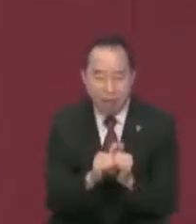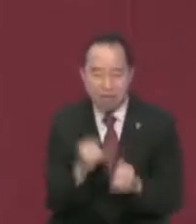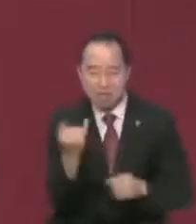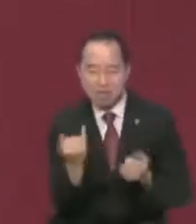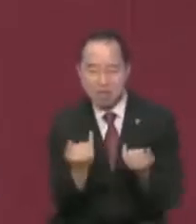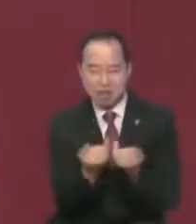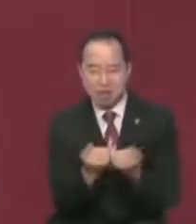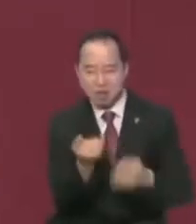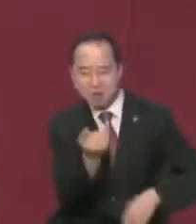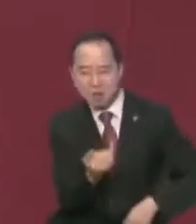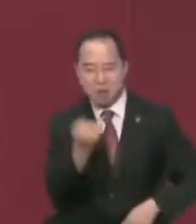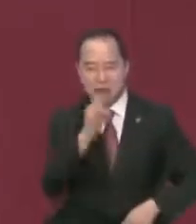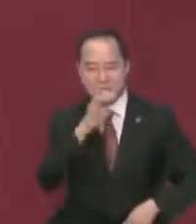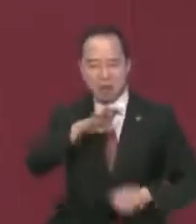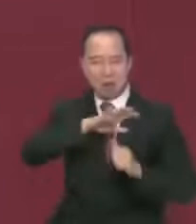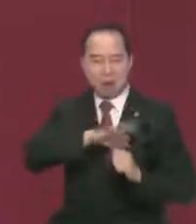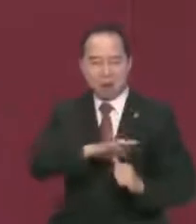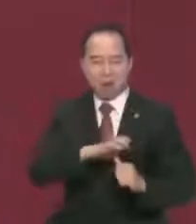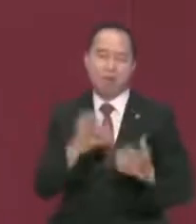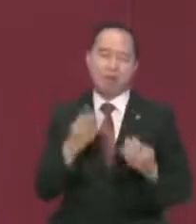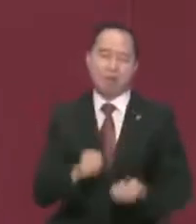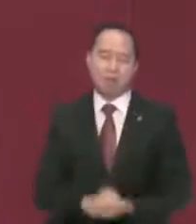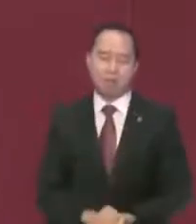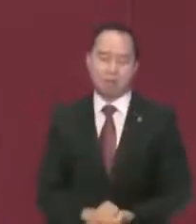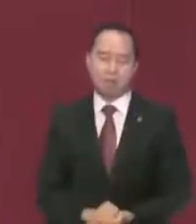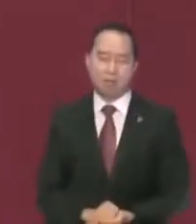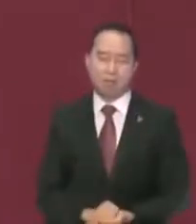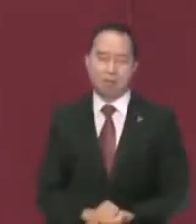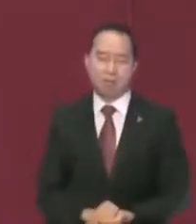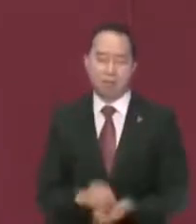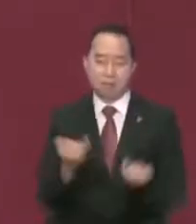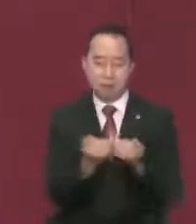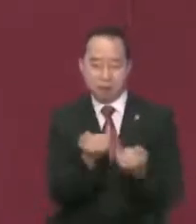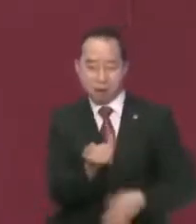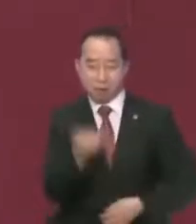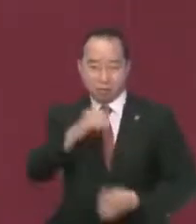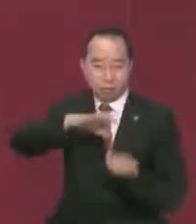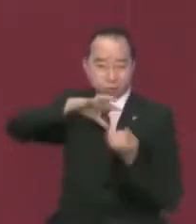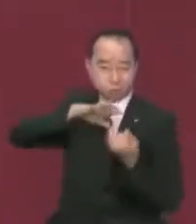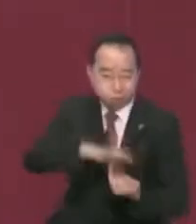완강합니다. 여성 억압 구조를 해체해 가겠습니다.